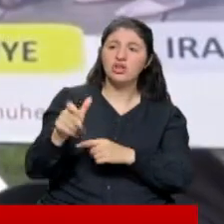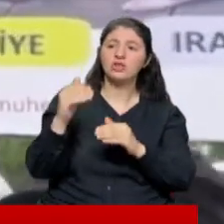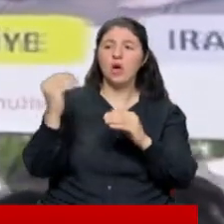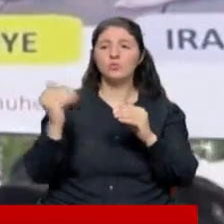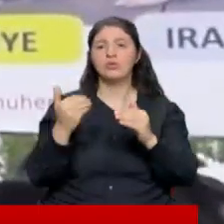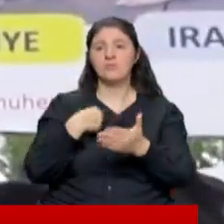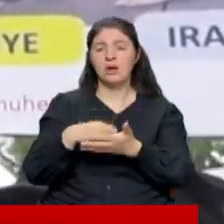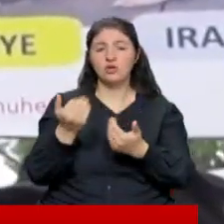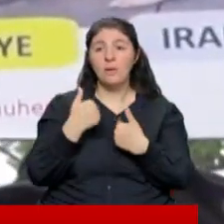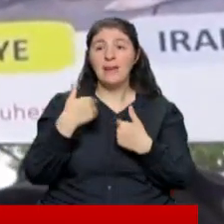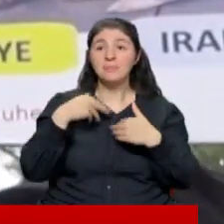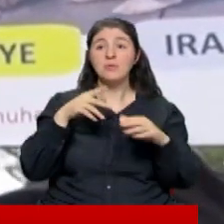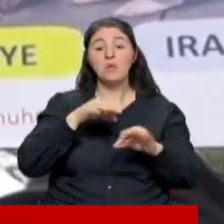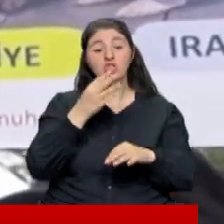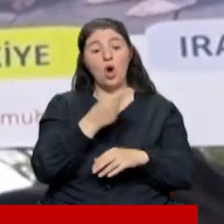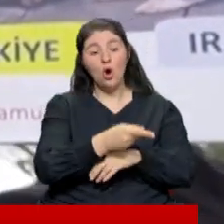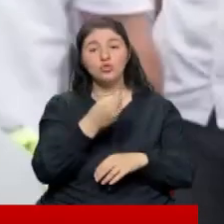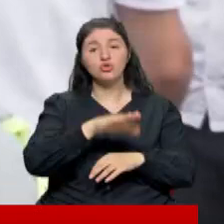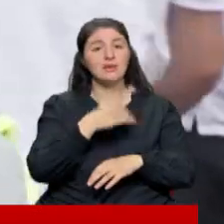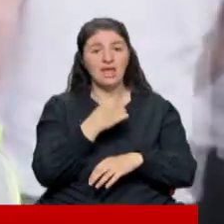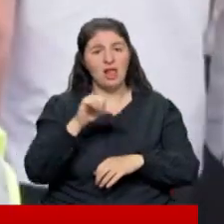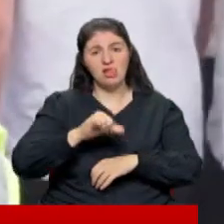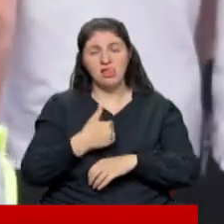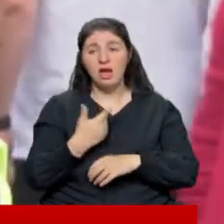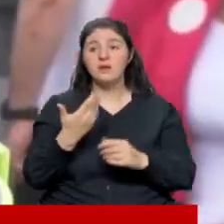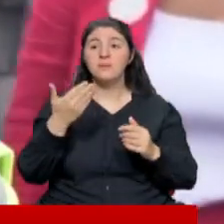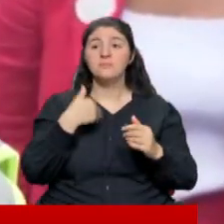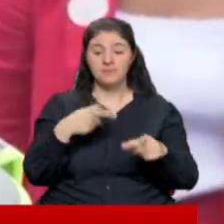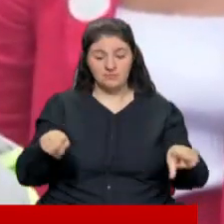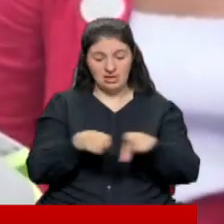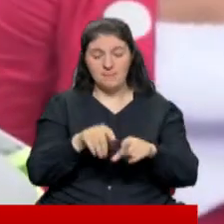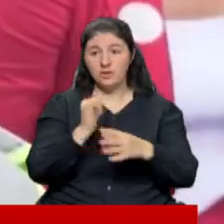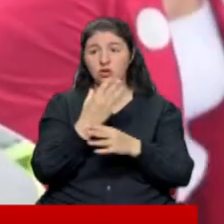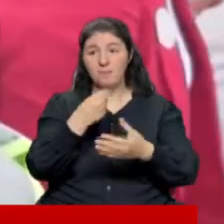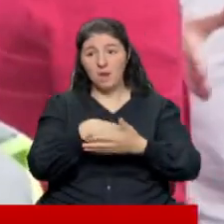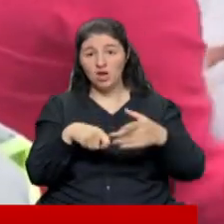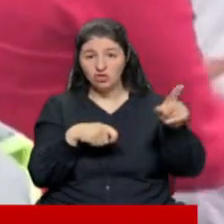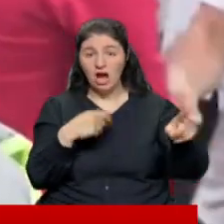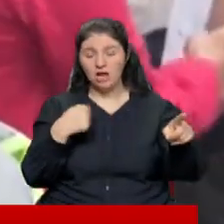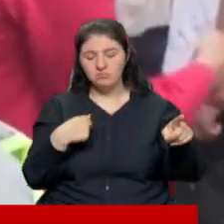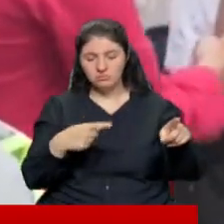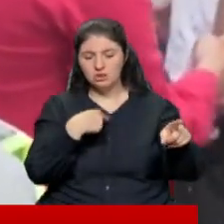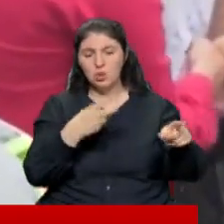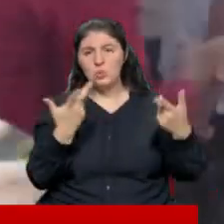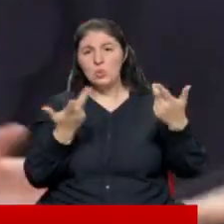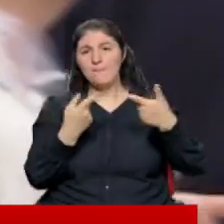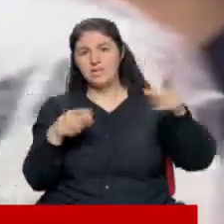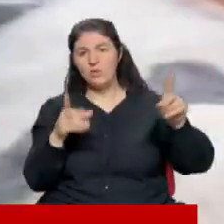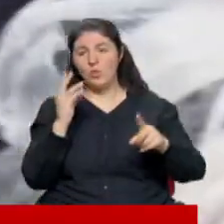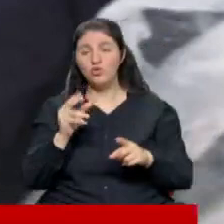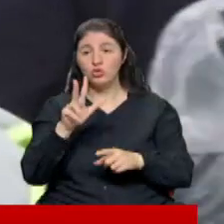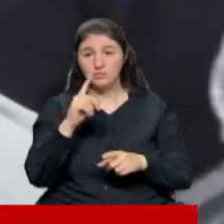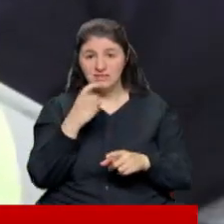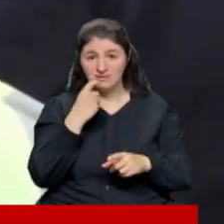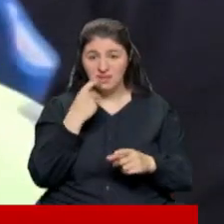Ben çocuğuma benim gibi mühendis ol diyemeyeceğim. Bizimle dengi meslekte olanların aldığımız maaşla aramızda bayağı bir uçurum oldu. 31